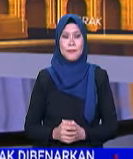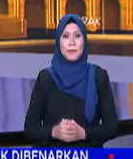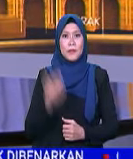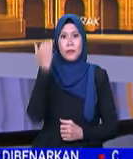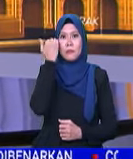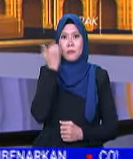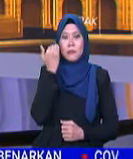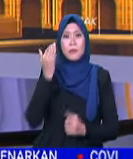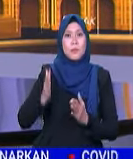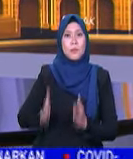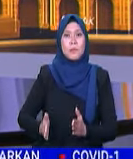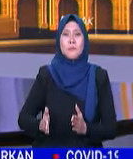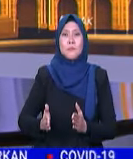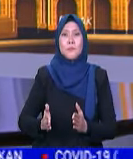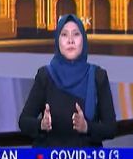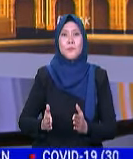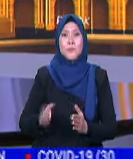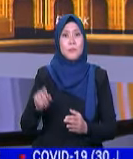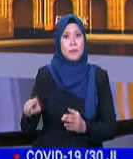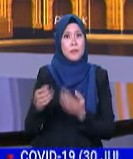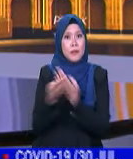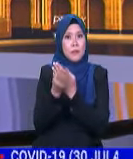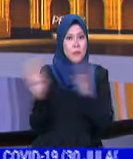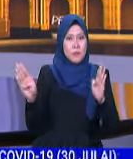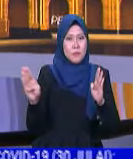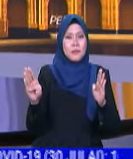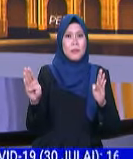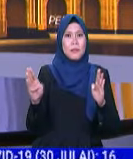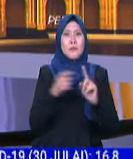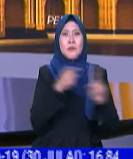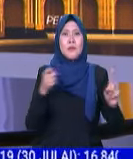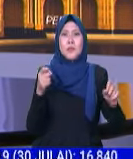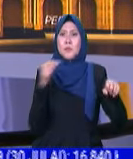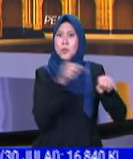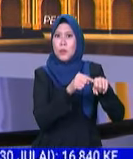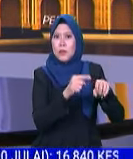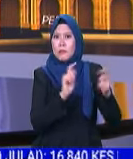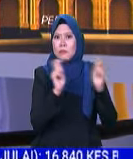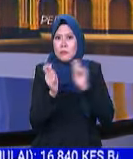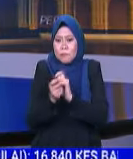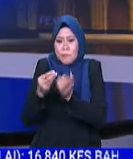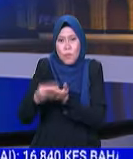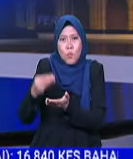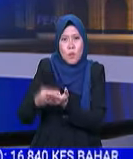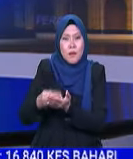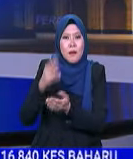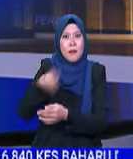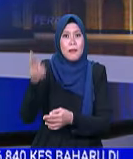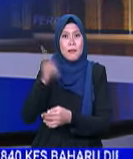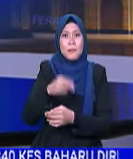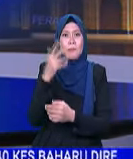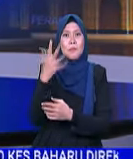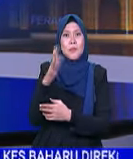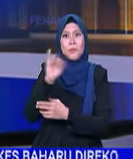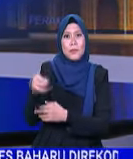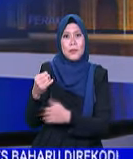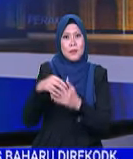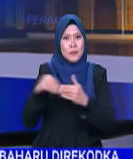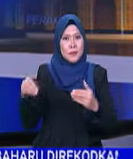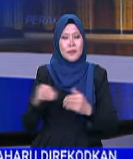Peguam Dato Muhammad Hafarizam Harun dibebas dan dilepas daripada pertuduhan pengubahan wang haram berjumlah